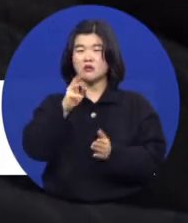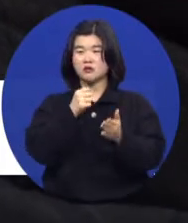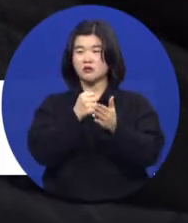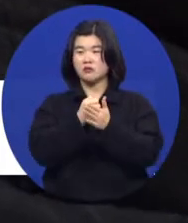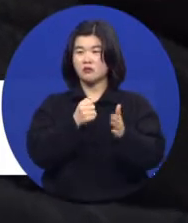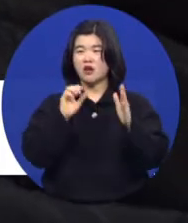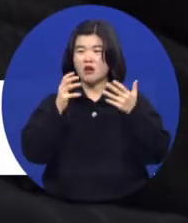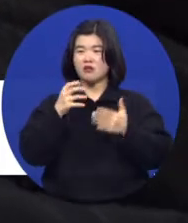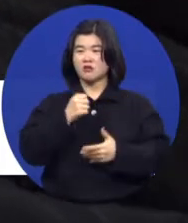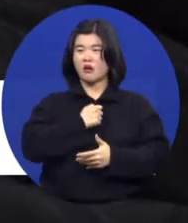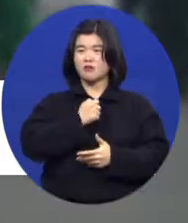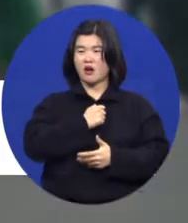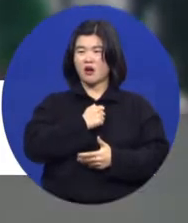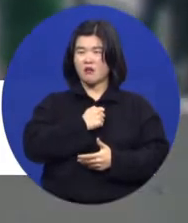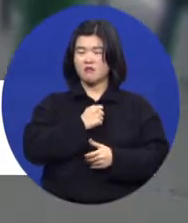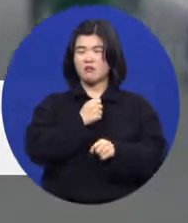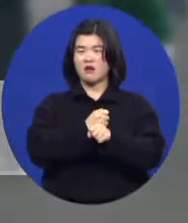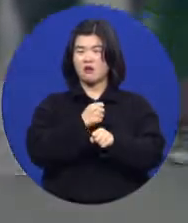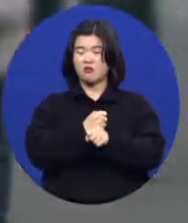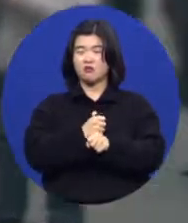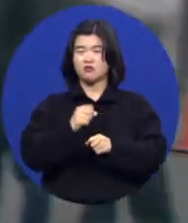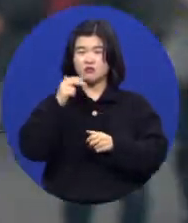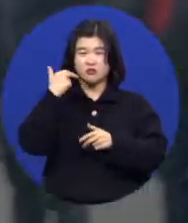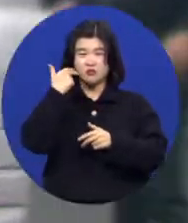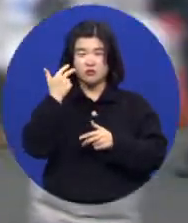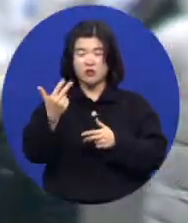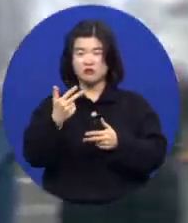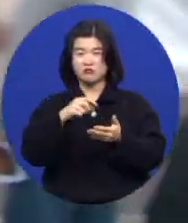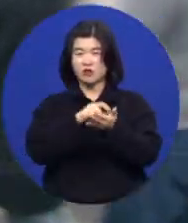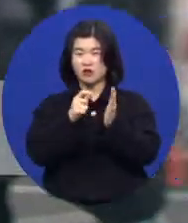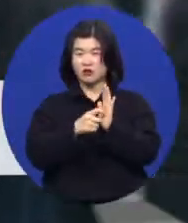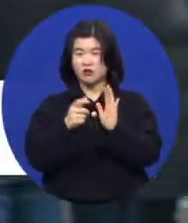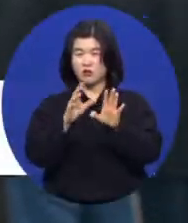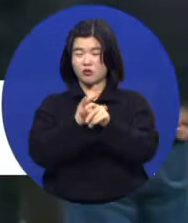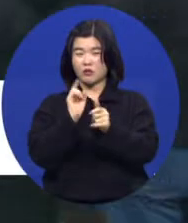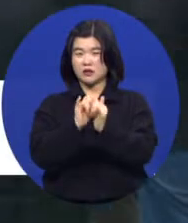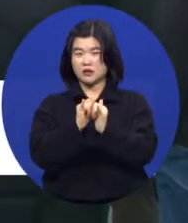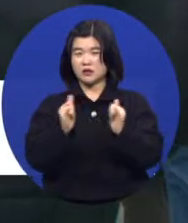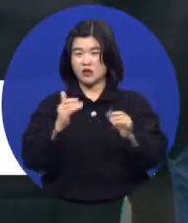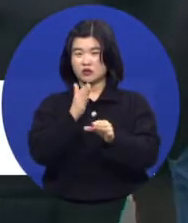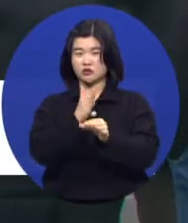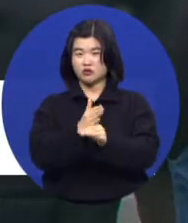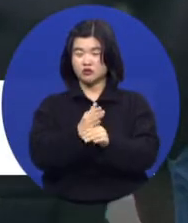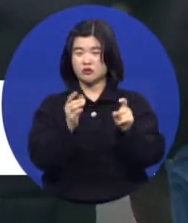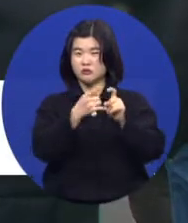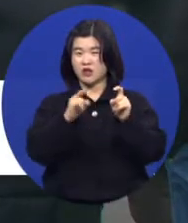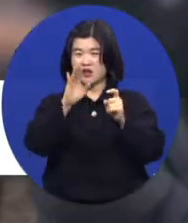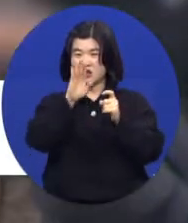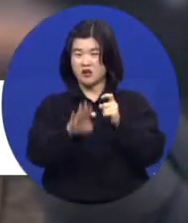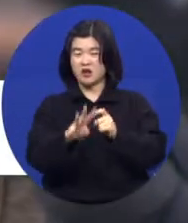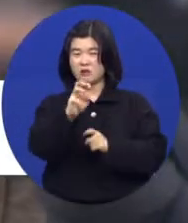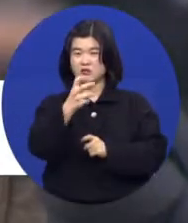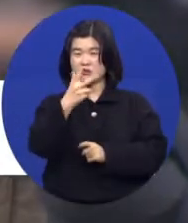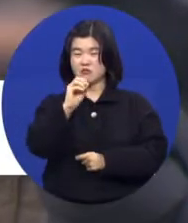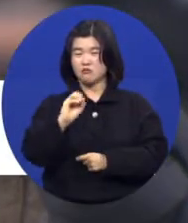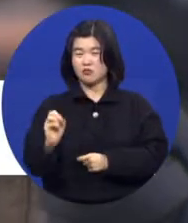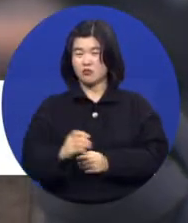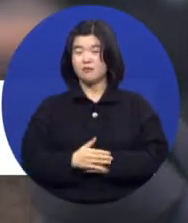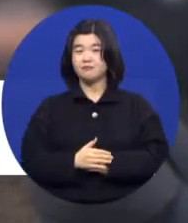보니까 애도 답답하고. 최근 일주일 제주에서 발생한 코로나19 확진자 가운데 10대 이하는